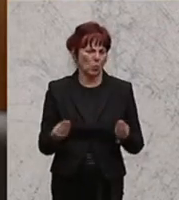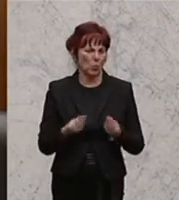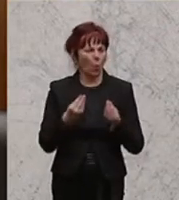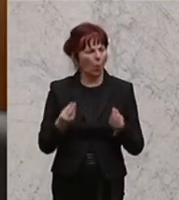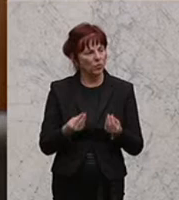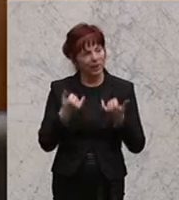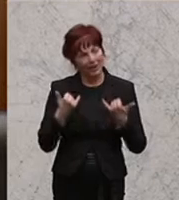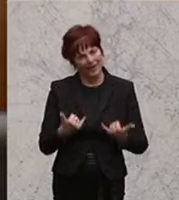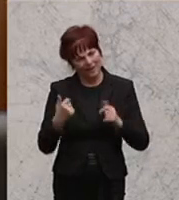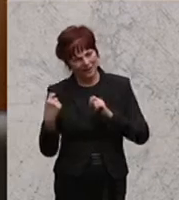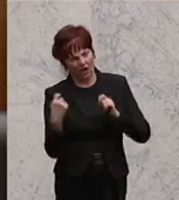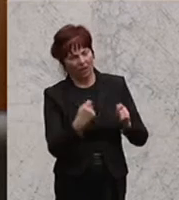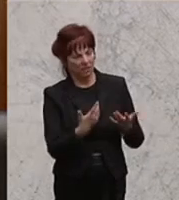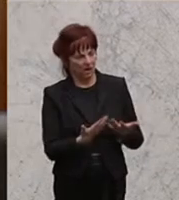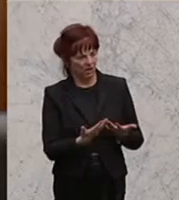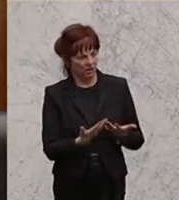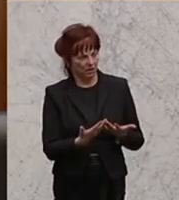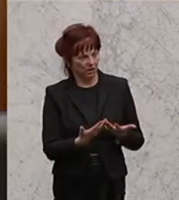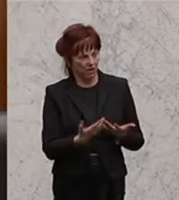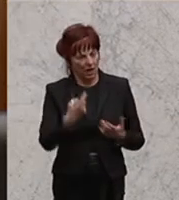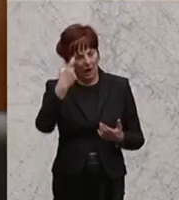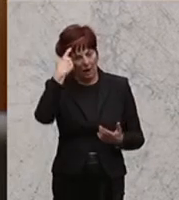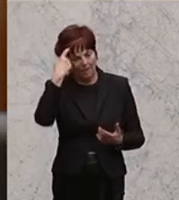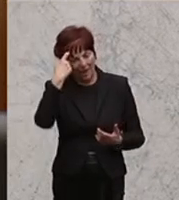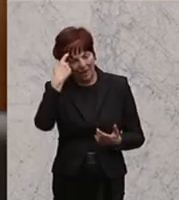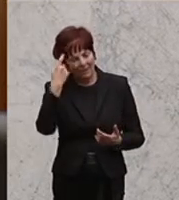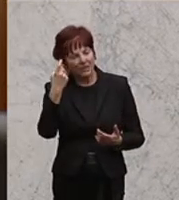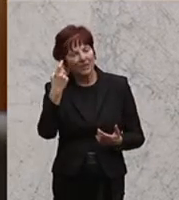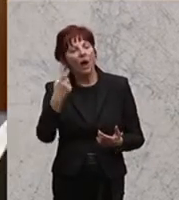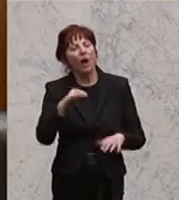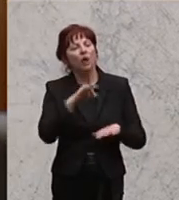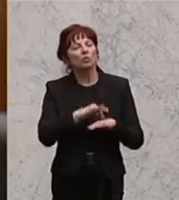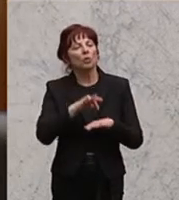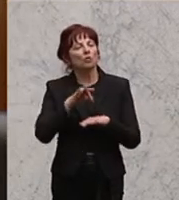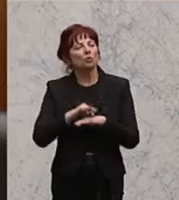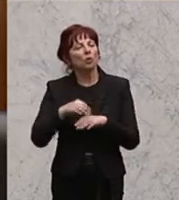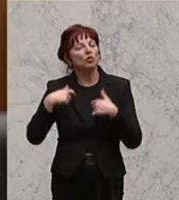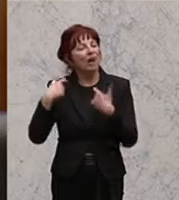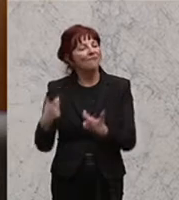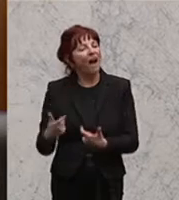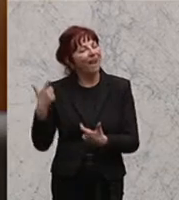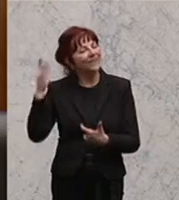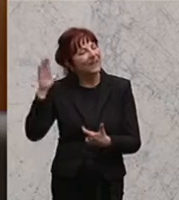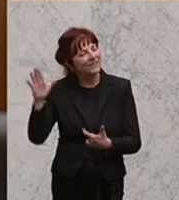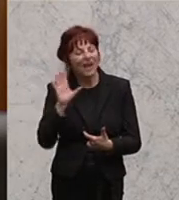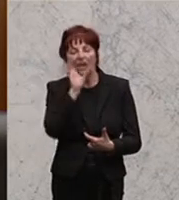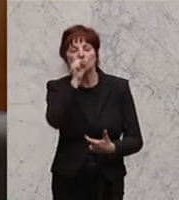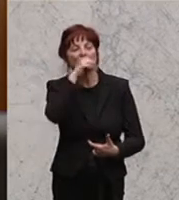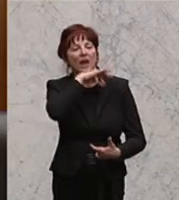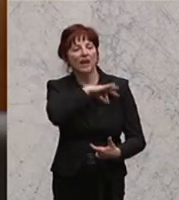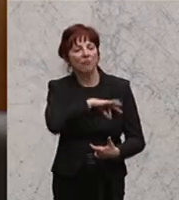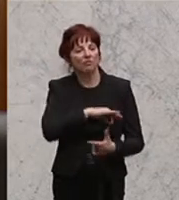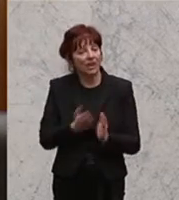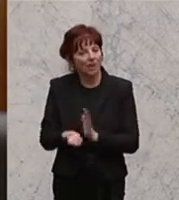des jetzigen Antrags sein, die Frage der Entbindung von Dr. Wagner. Ich werde